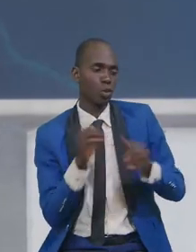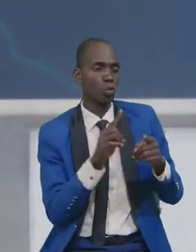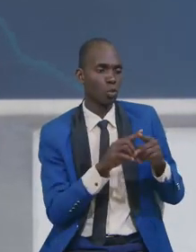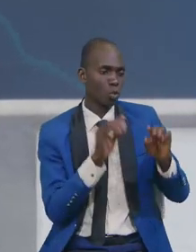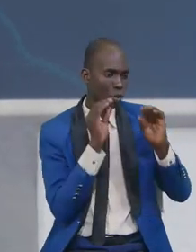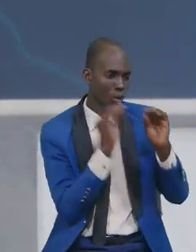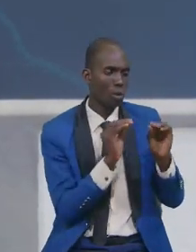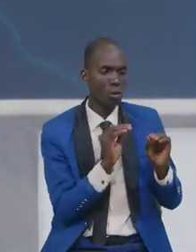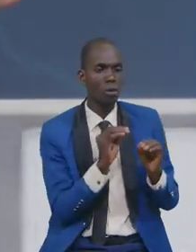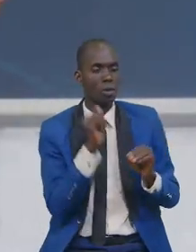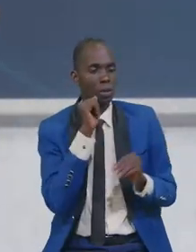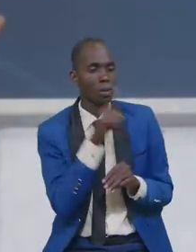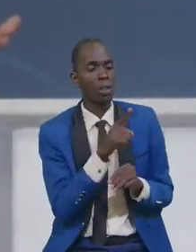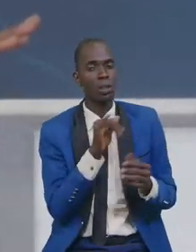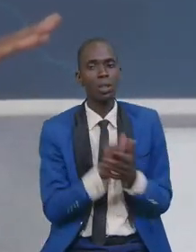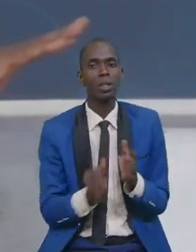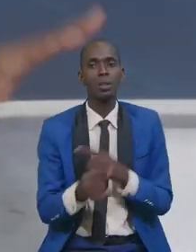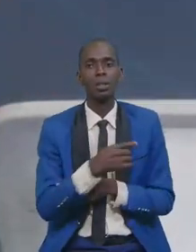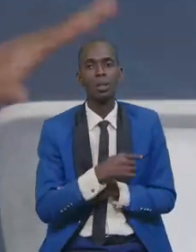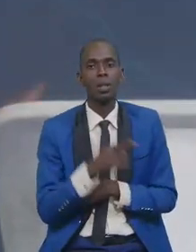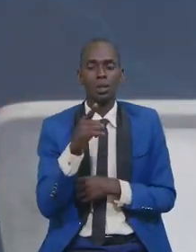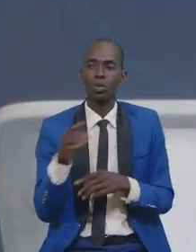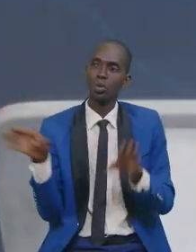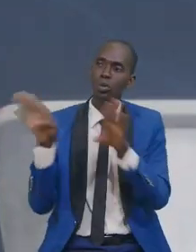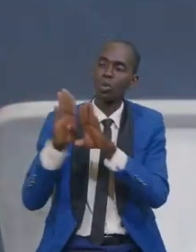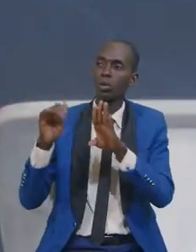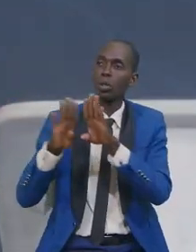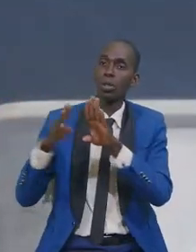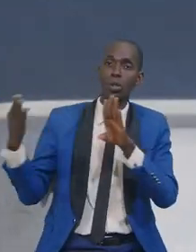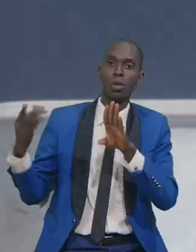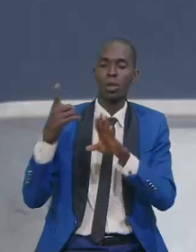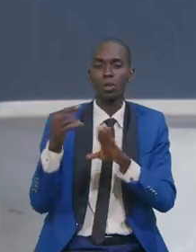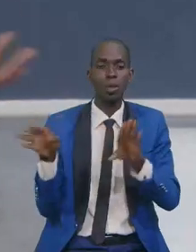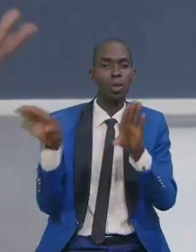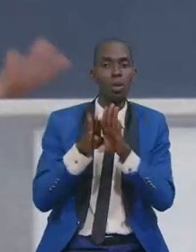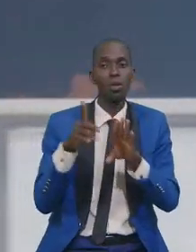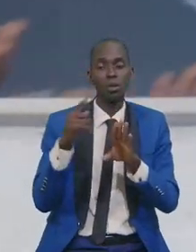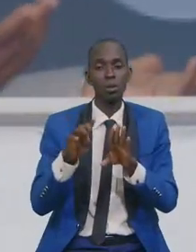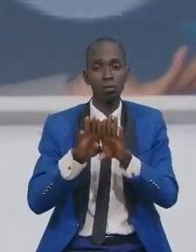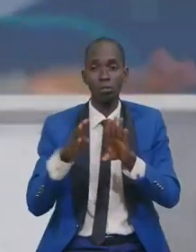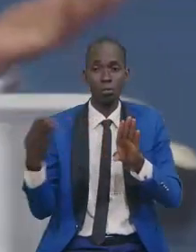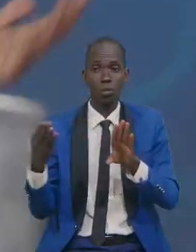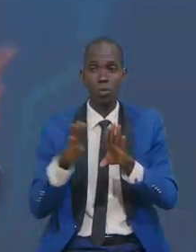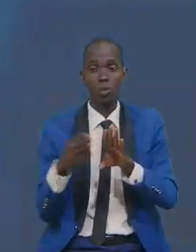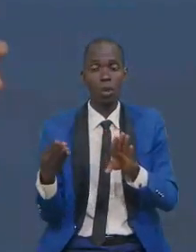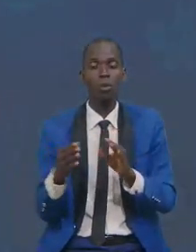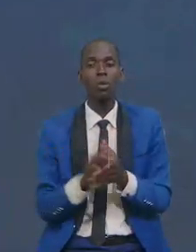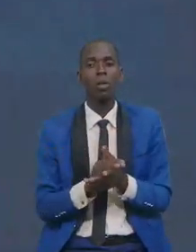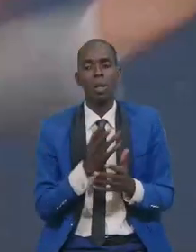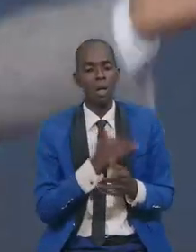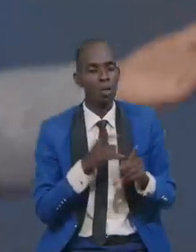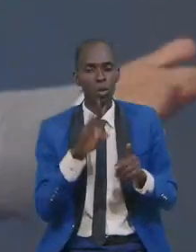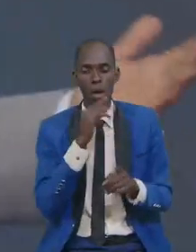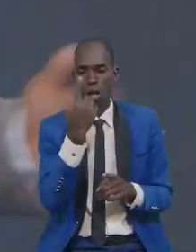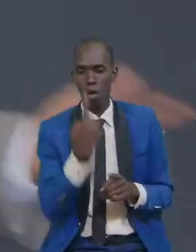tu viens lui faire la répétition. Et tu fermes la porte. Et tu fermes la porte. Et tu enseignes. Et la